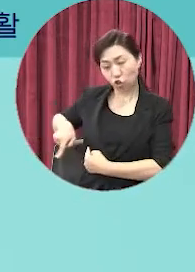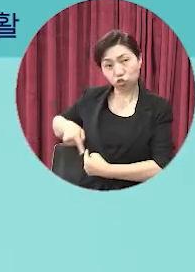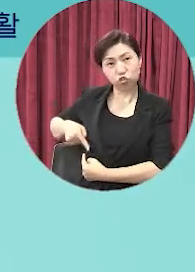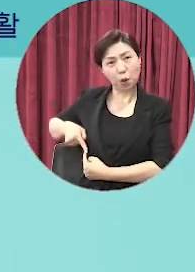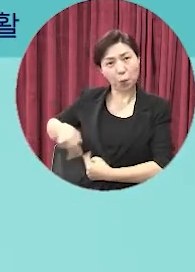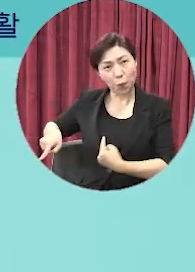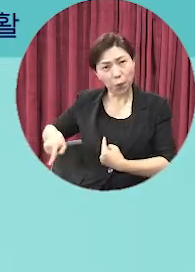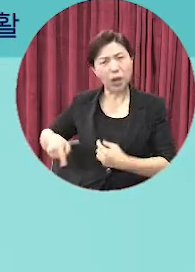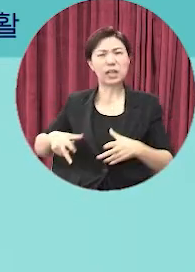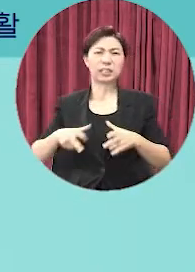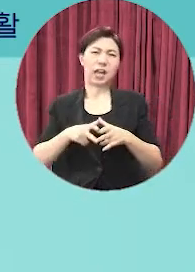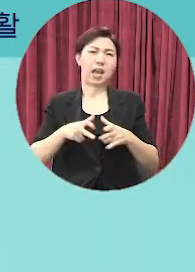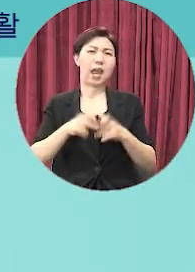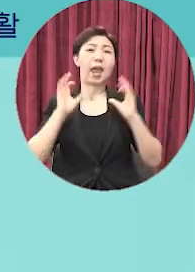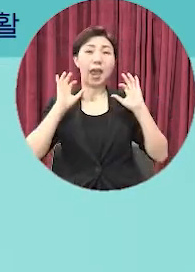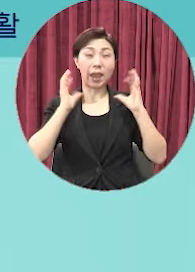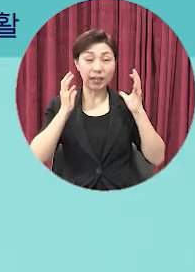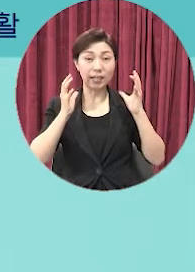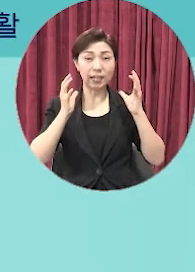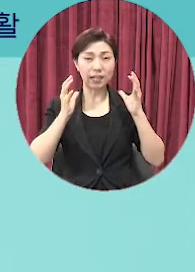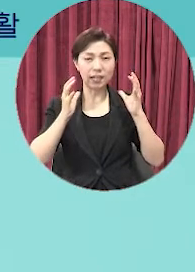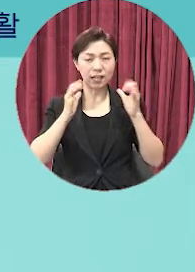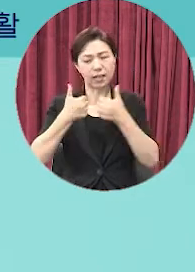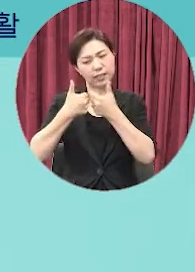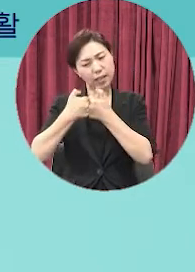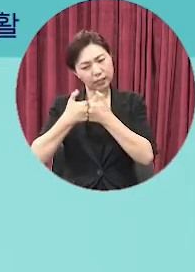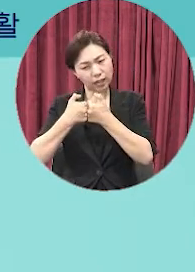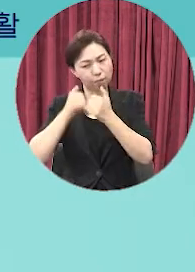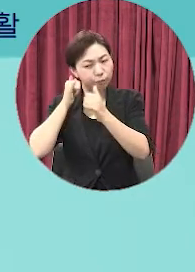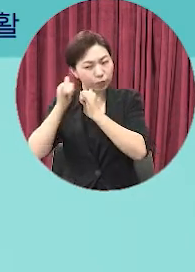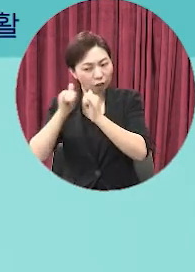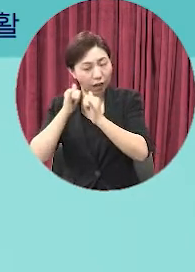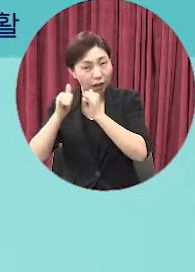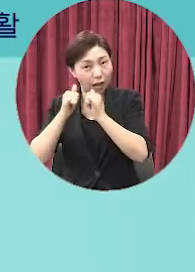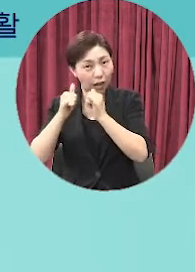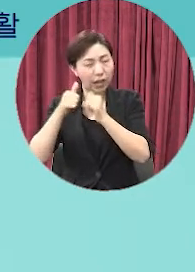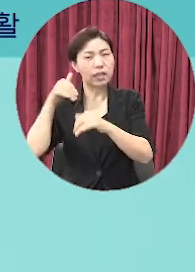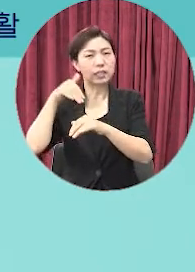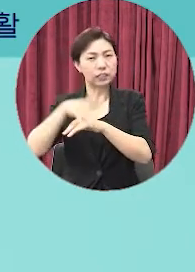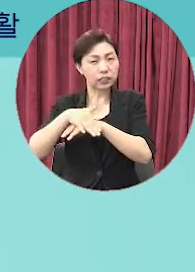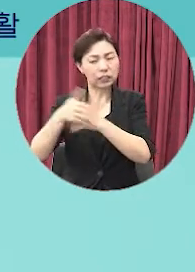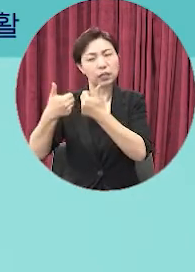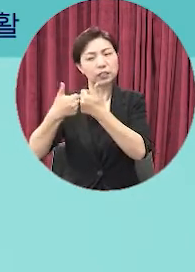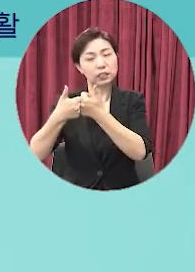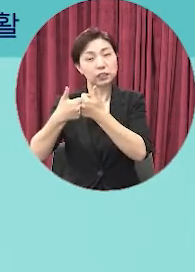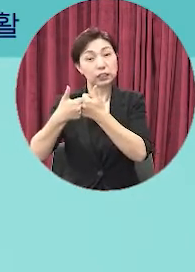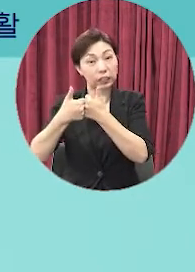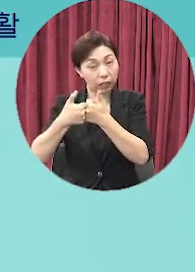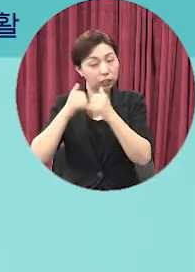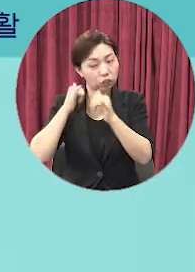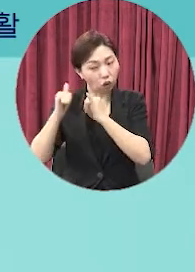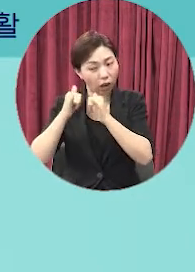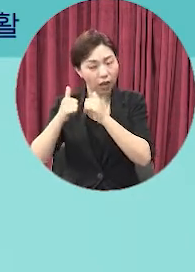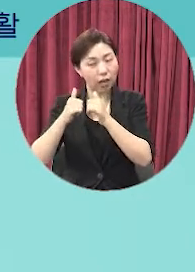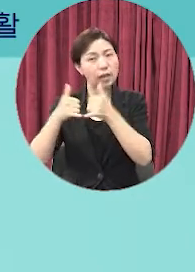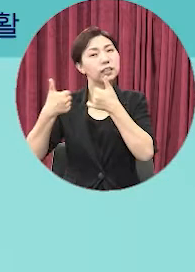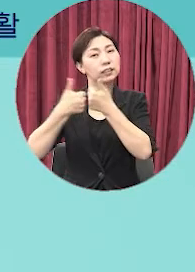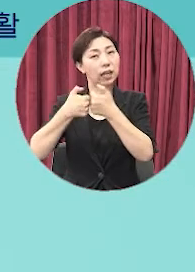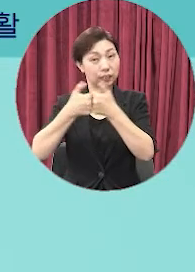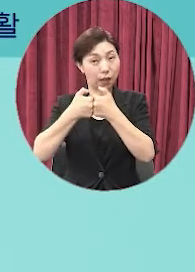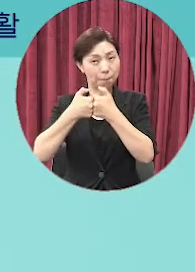대상으로 또 상담과 전화를 통한 이제 텔레메디신을 적용을 해서 만족도를 높였다는 연구들이